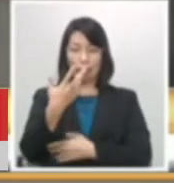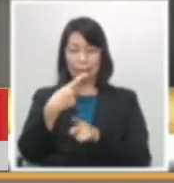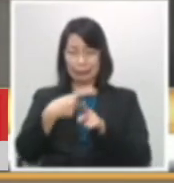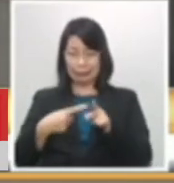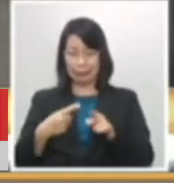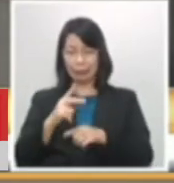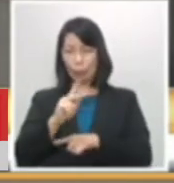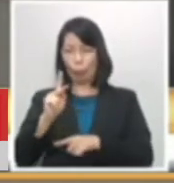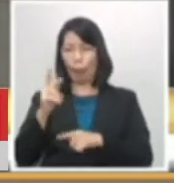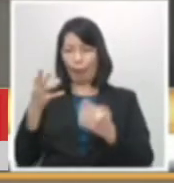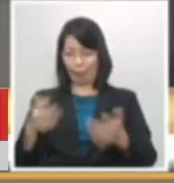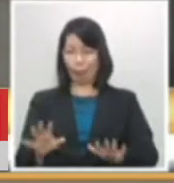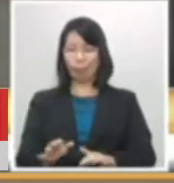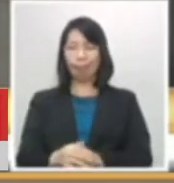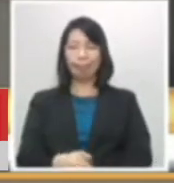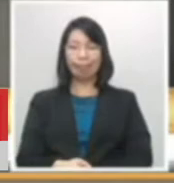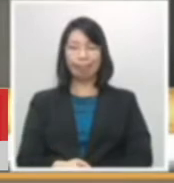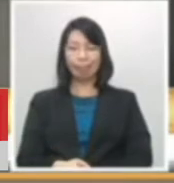ว่า